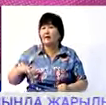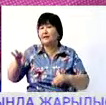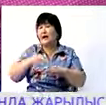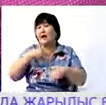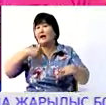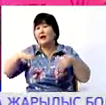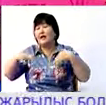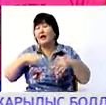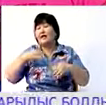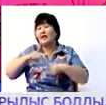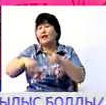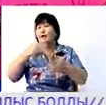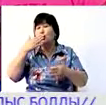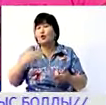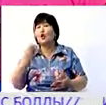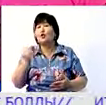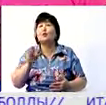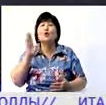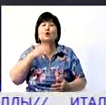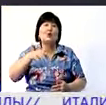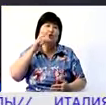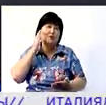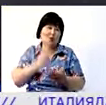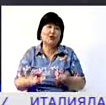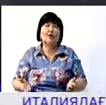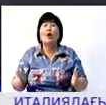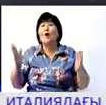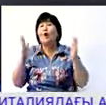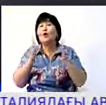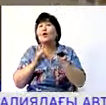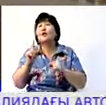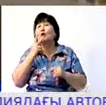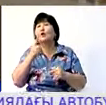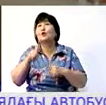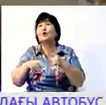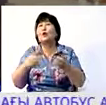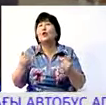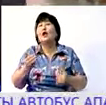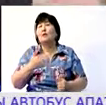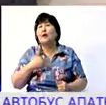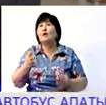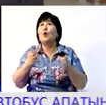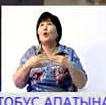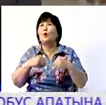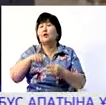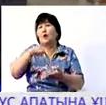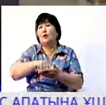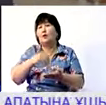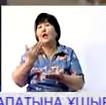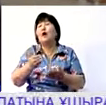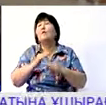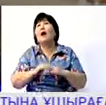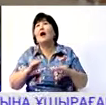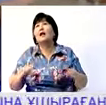қияға қондырып, немере сүйіп, шөберенің оннан су ішіп отыр. Ұяда не көрсең соны ілесің дейді. Мен сол отбасында отырғанда